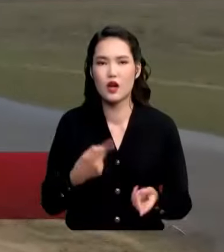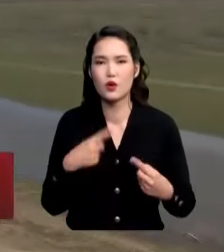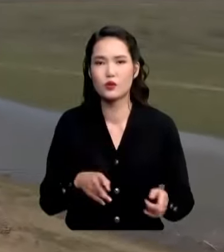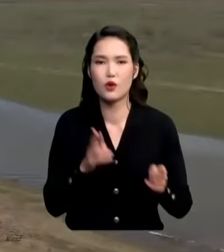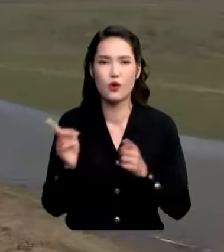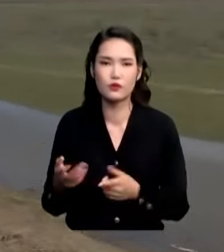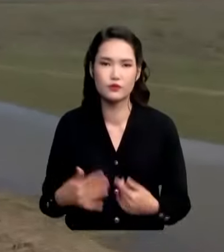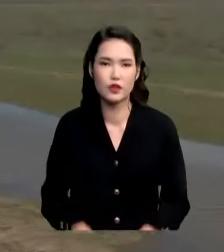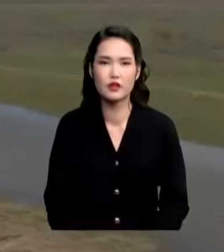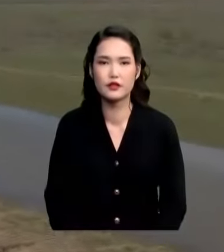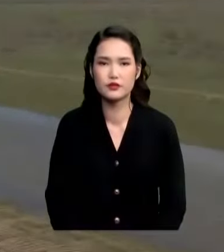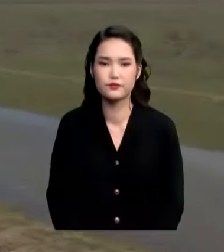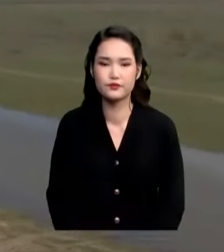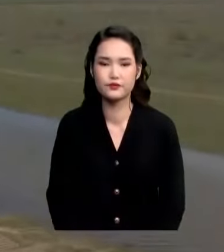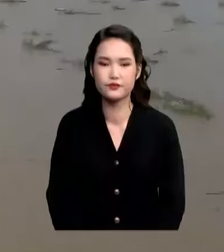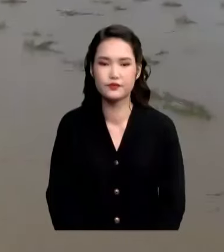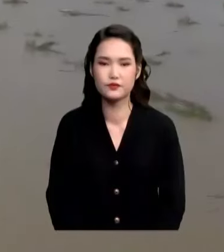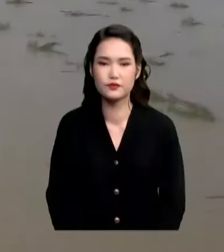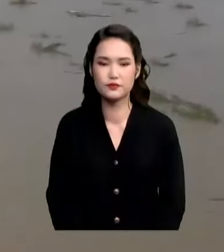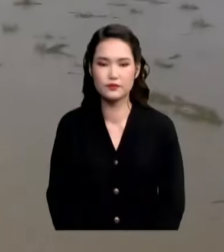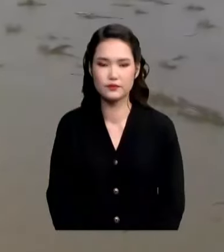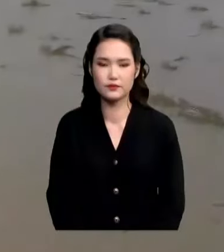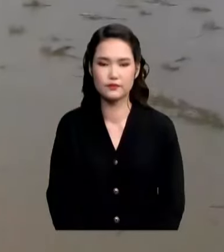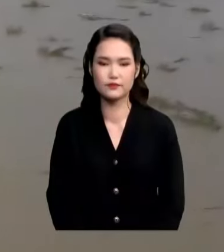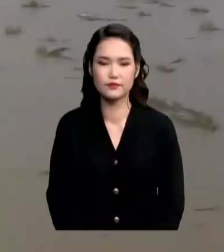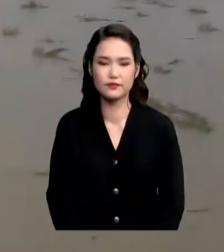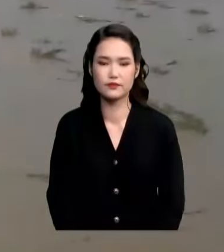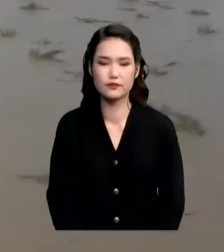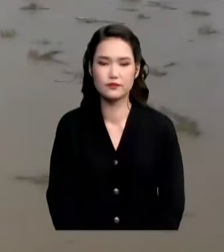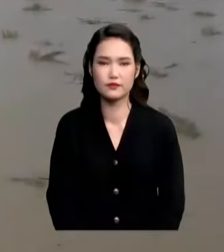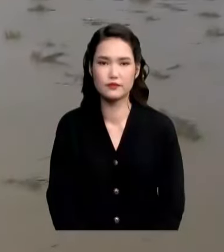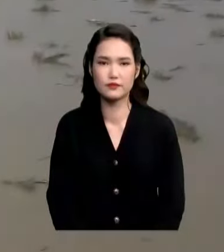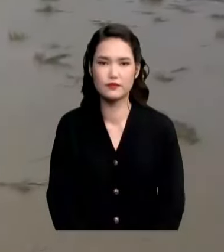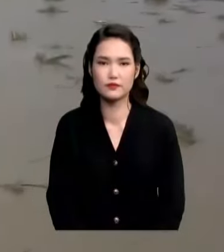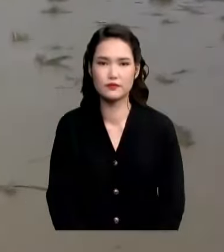көшкен. Қымбат Дайырқызы, Әзілхан Уахитов, Атамекен Бизнес, Атырау облысынан.